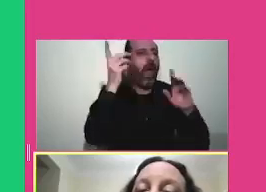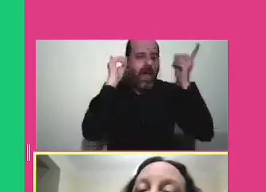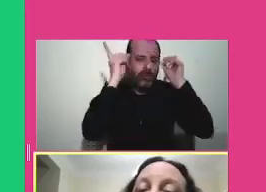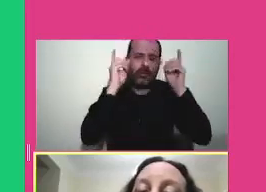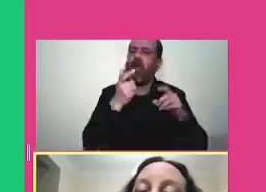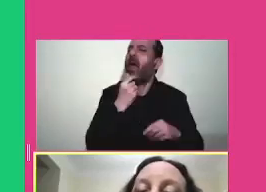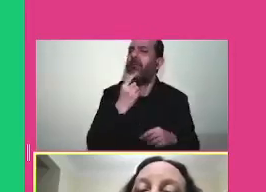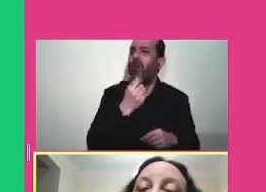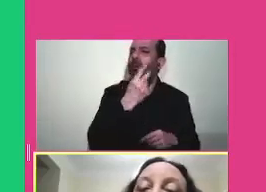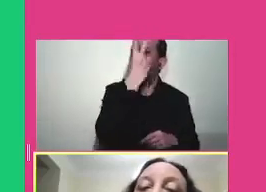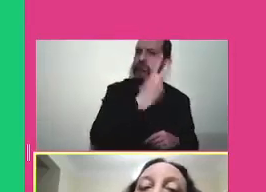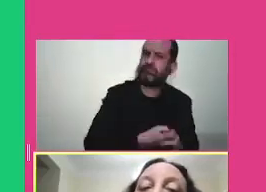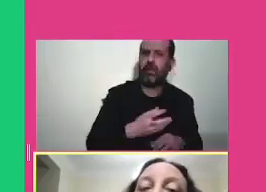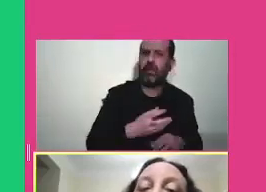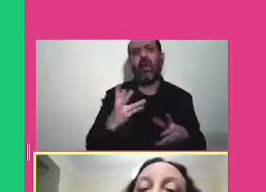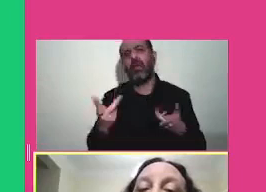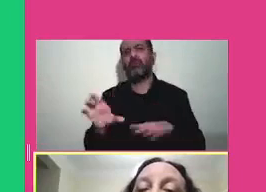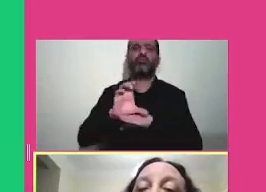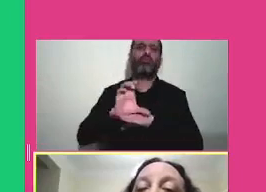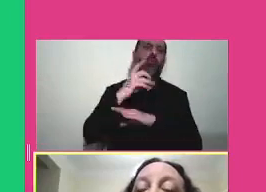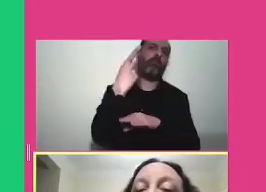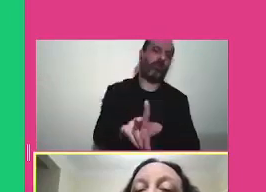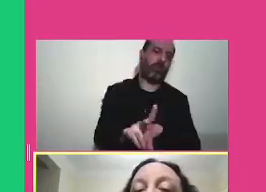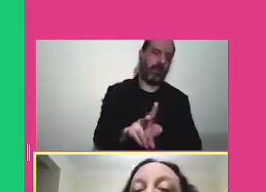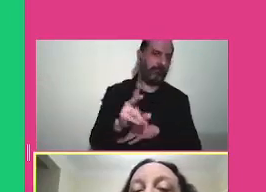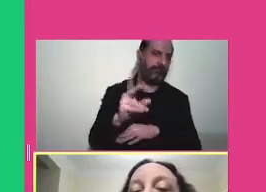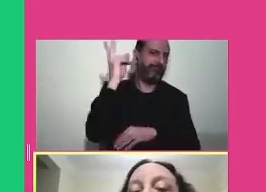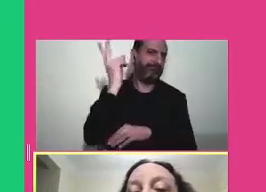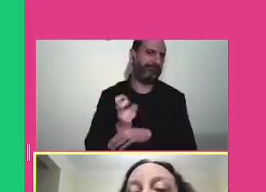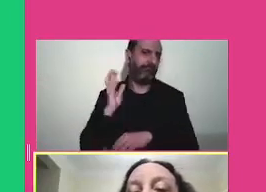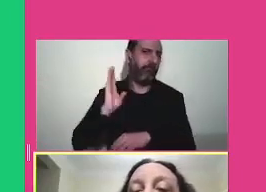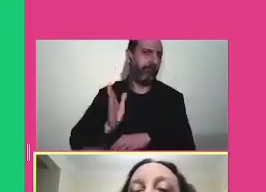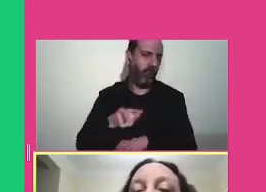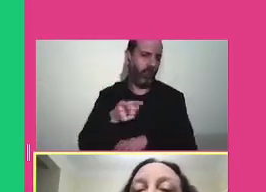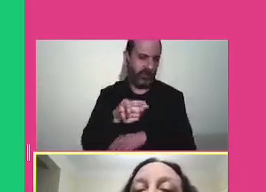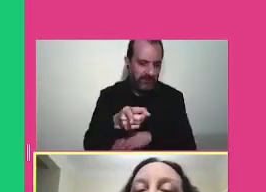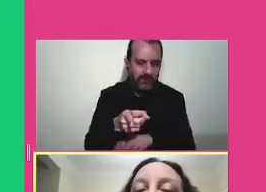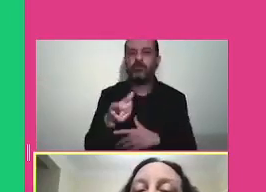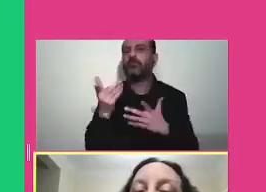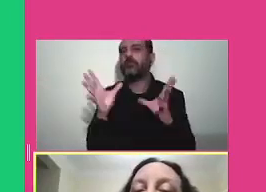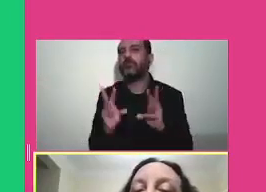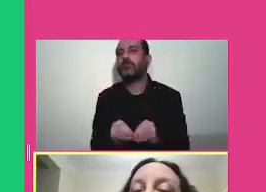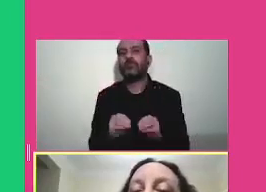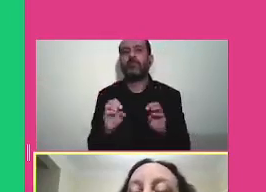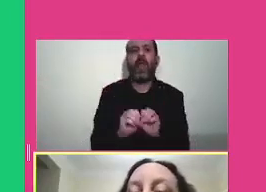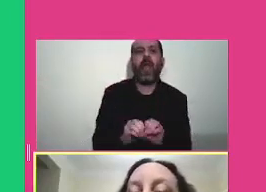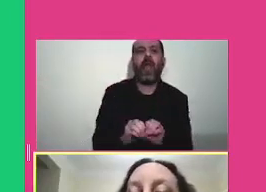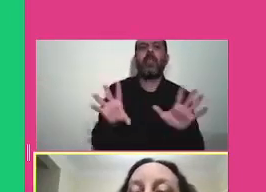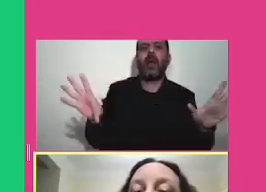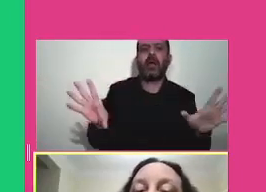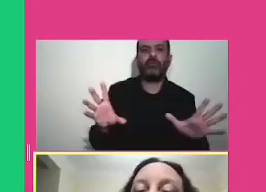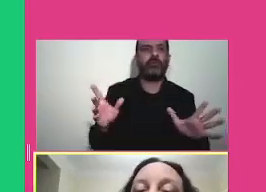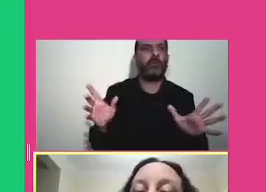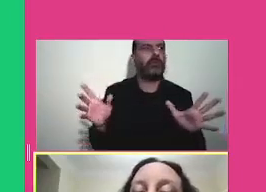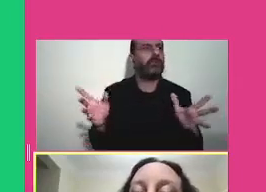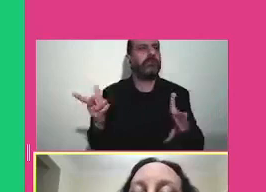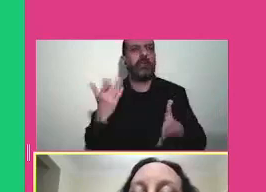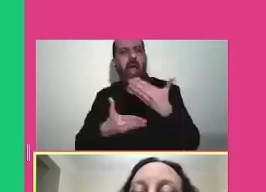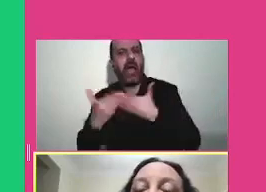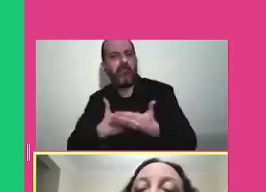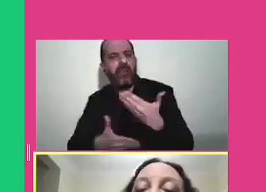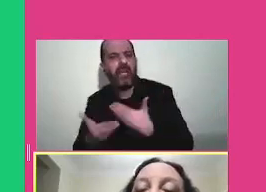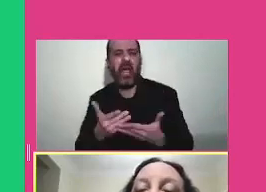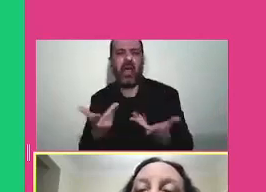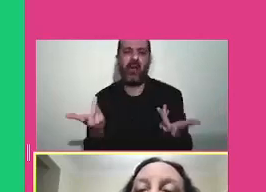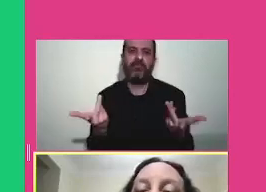συσκευές ή για το PC σας και έχει να κάνει με την ενημέρωση πάνω σε διάφορα θέματα αναπηρίας μέσω του